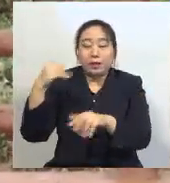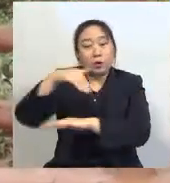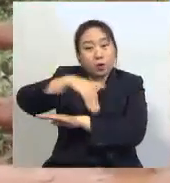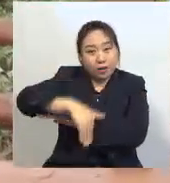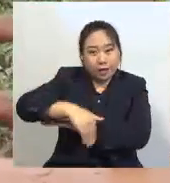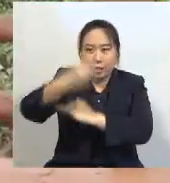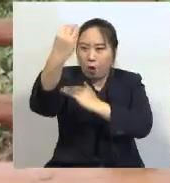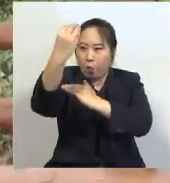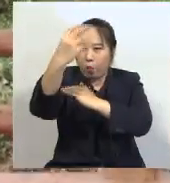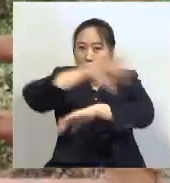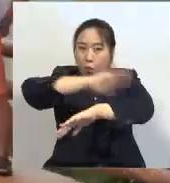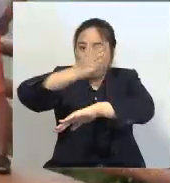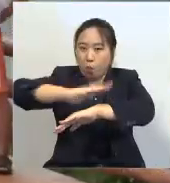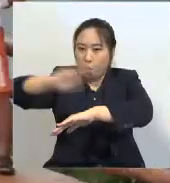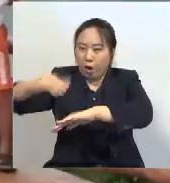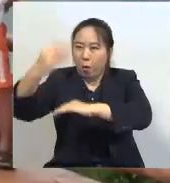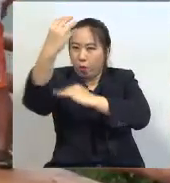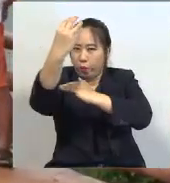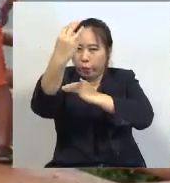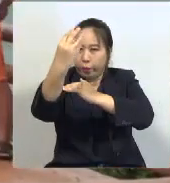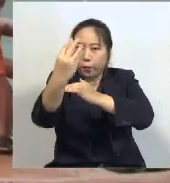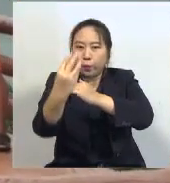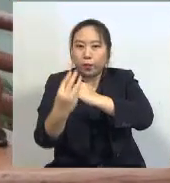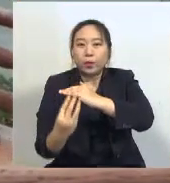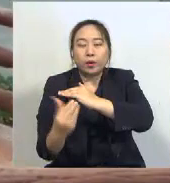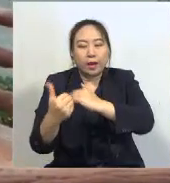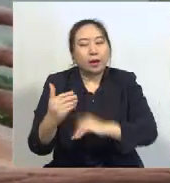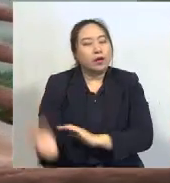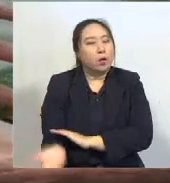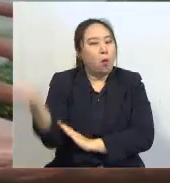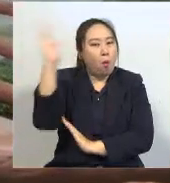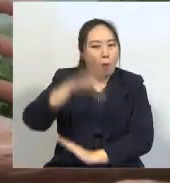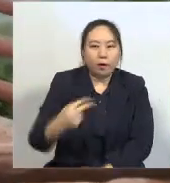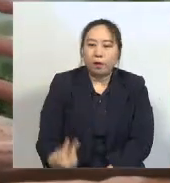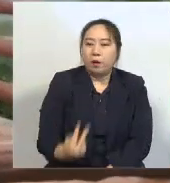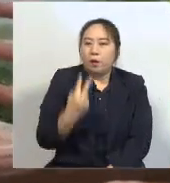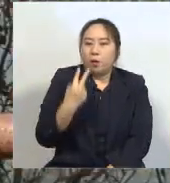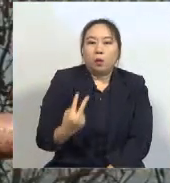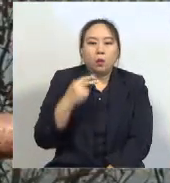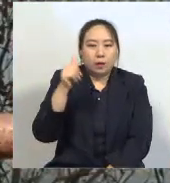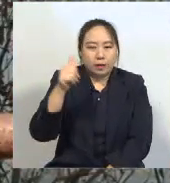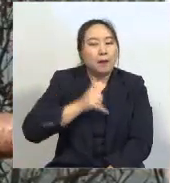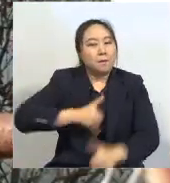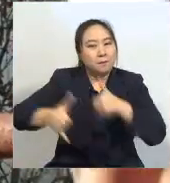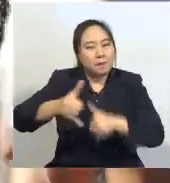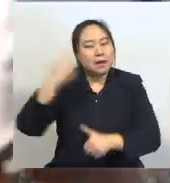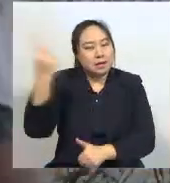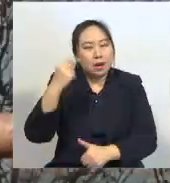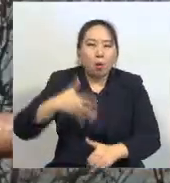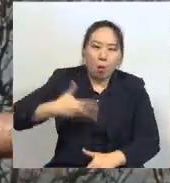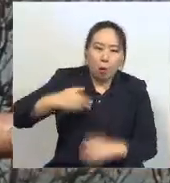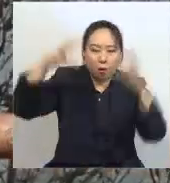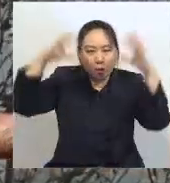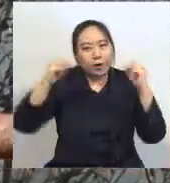ท่ามกลางหุบเขาอีกทั้งยังได้สูดอากาศบริสุทธิ์ตลอดทั้งวันสามารถมาท่องเที่ยวได้ทุกฤดูกาลแต่